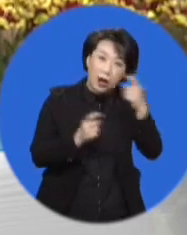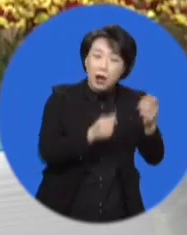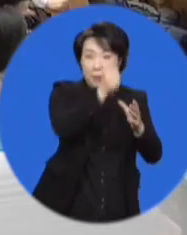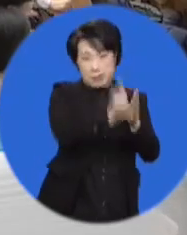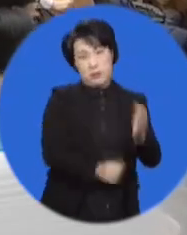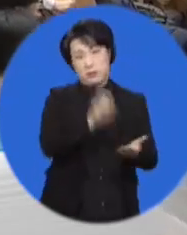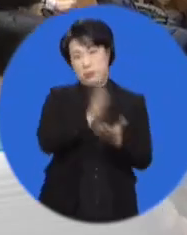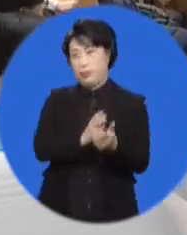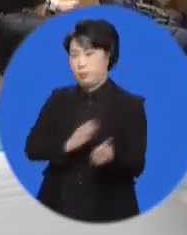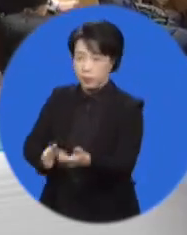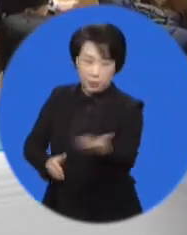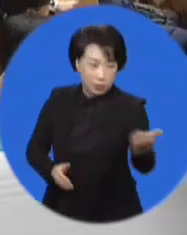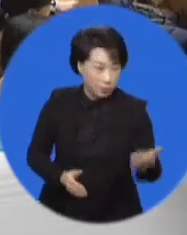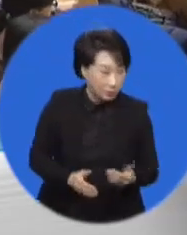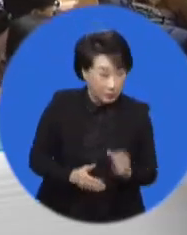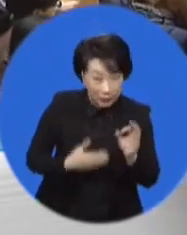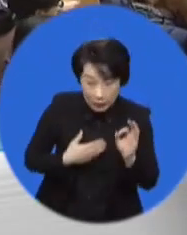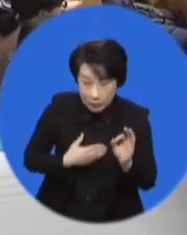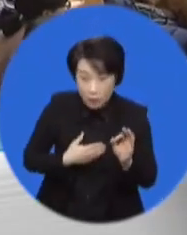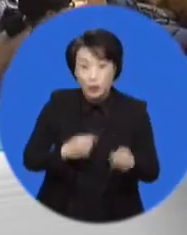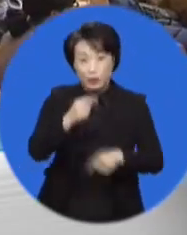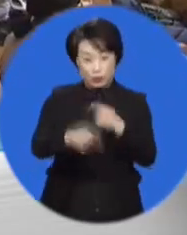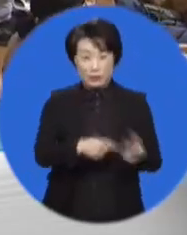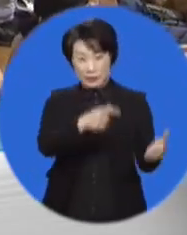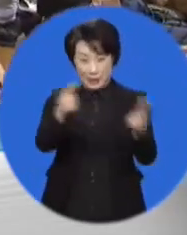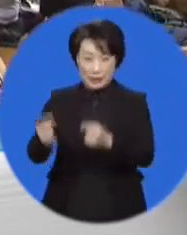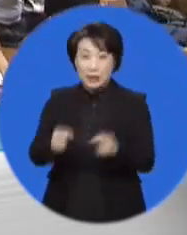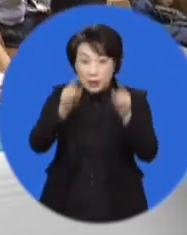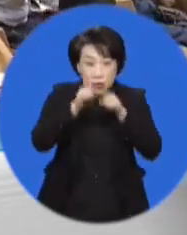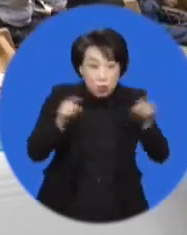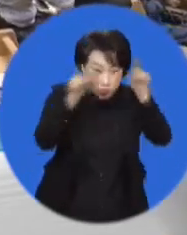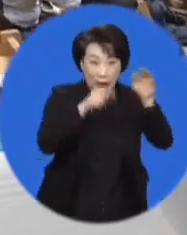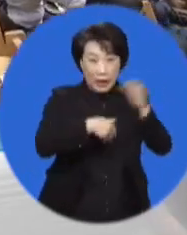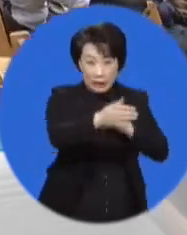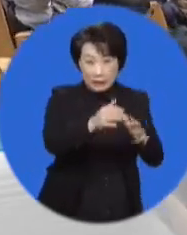응? 다 같이 지옥 가는 사람은